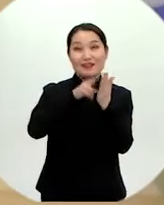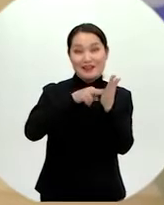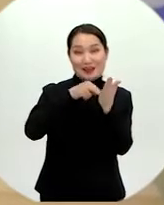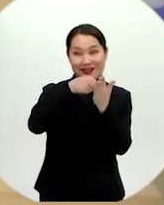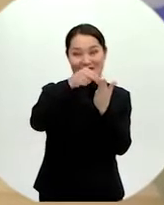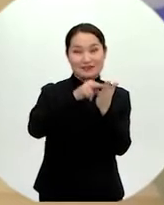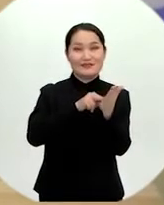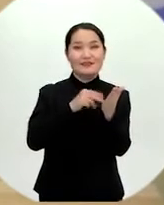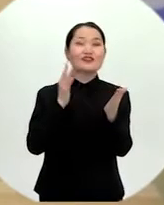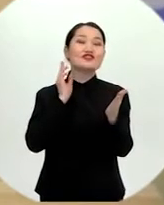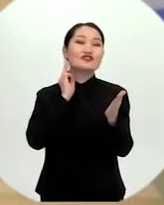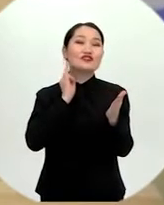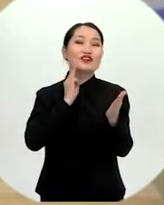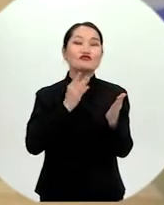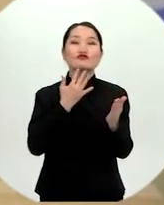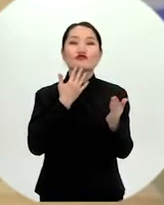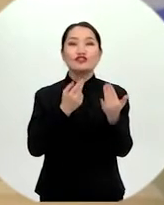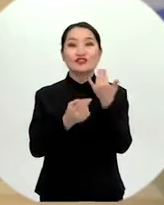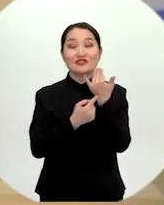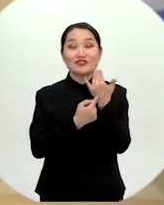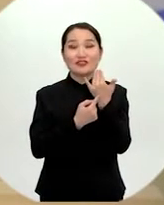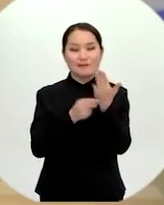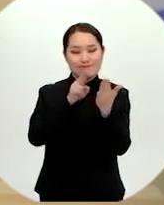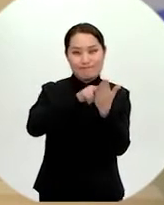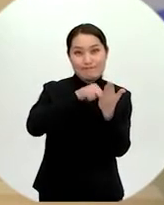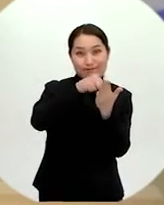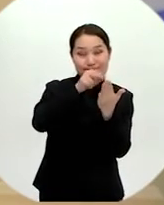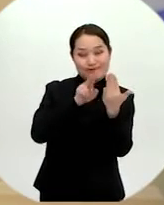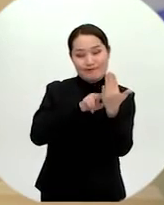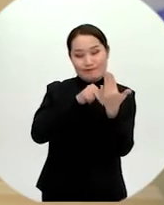자 샤롱긴 치치게 자오따따